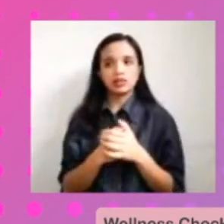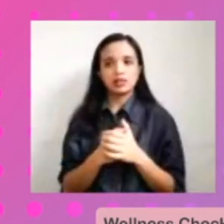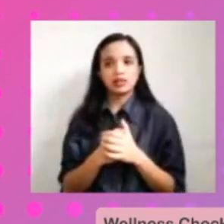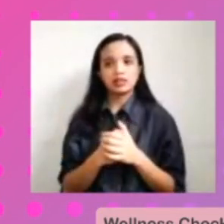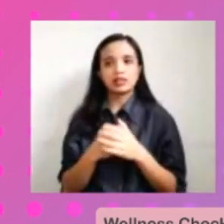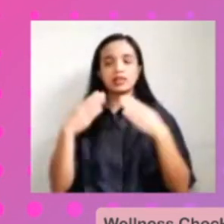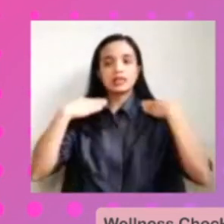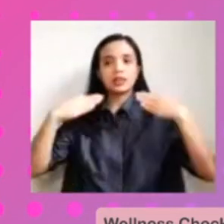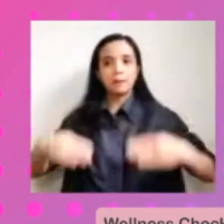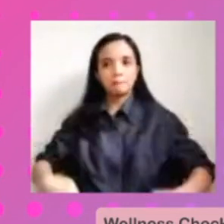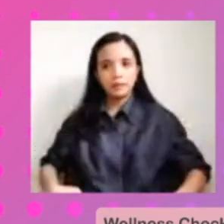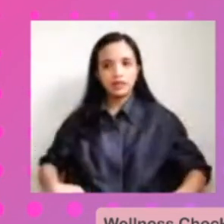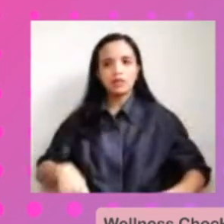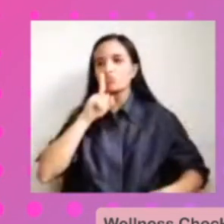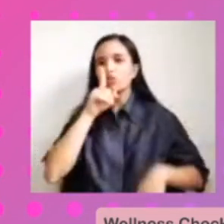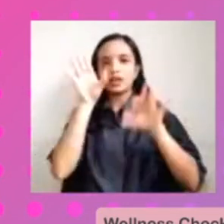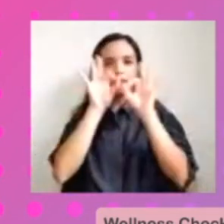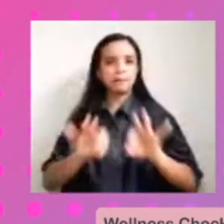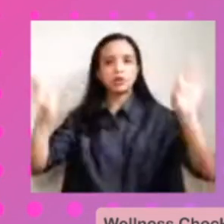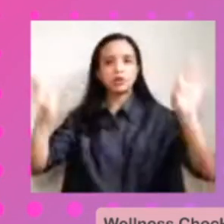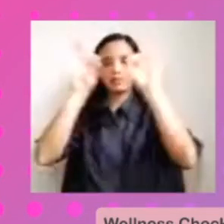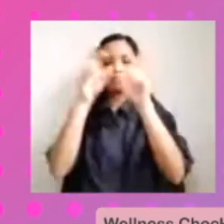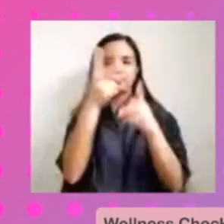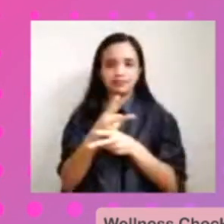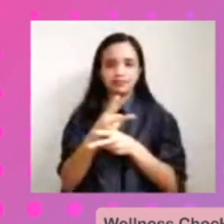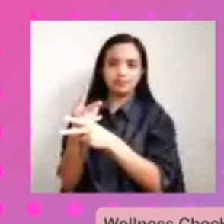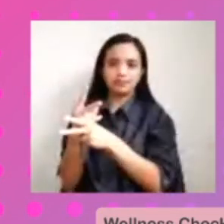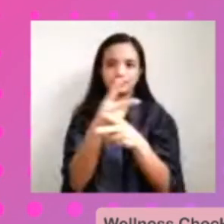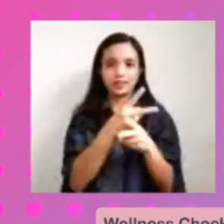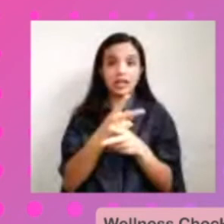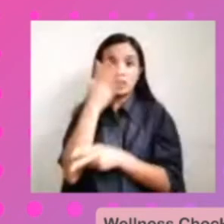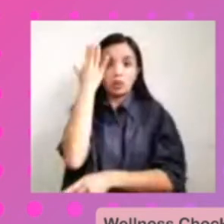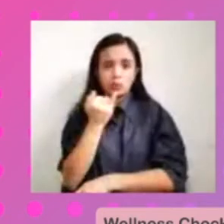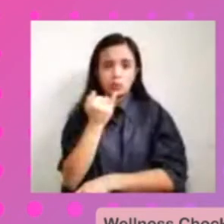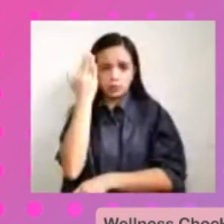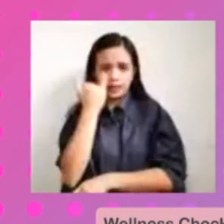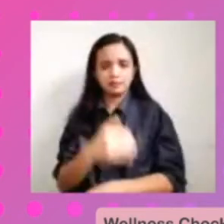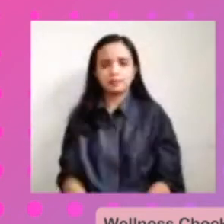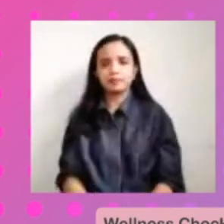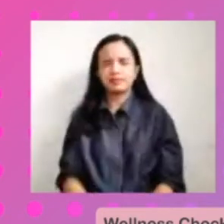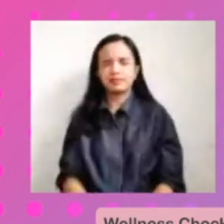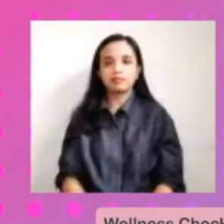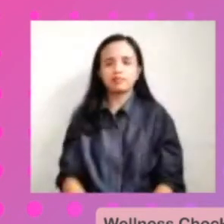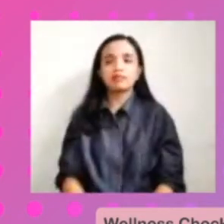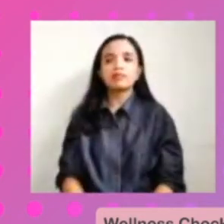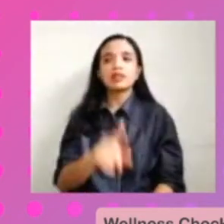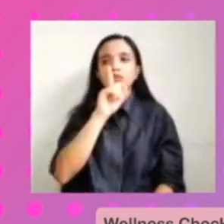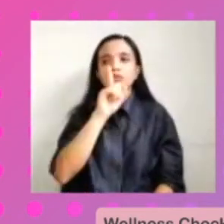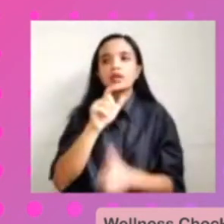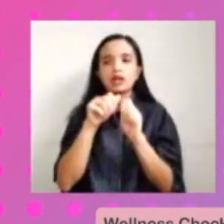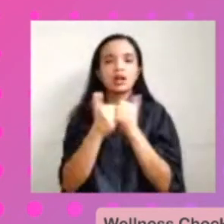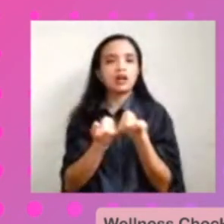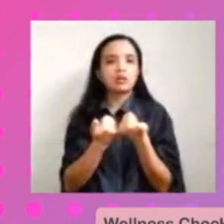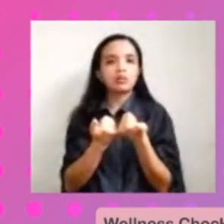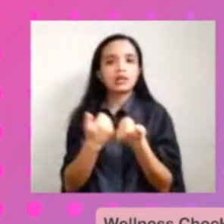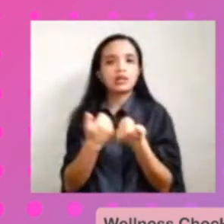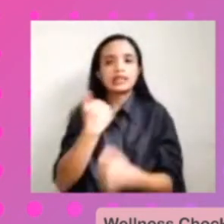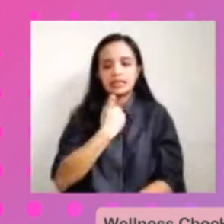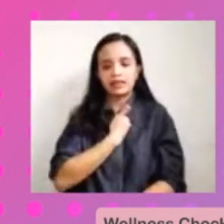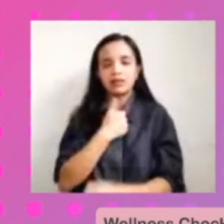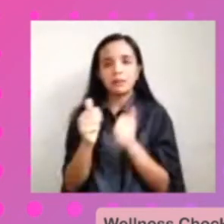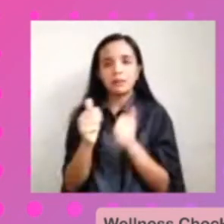po. May nanonood sa atin ngayon, taga RGO, yung boss ko, si Ma'am Merol. Hello, Ma'am. RGO Learning Good morning Center. po. O, hindi lang